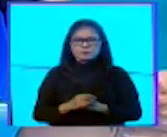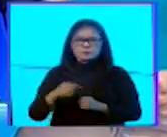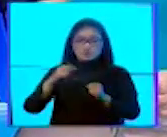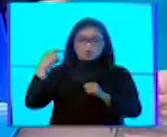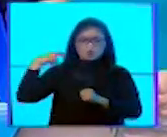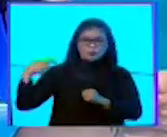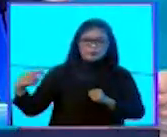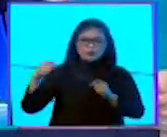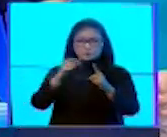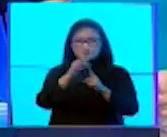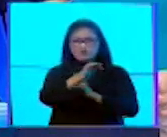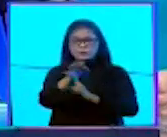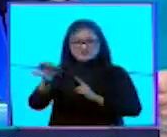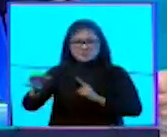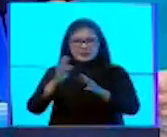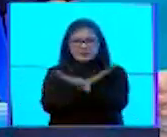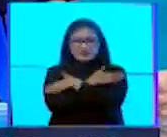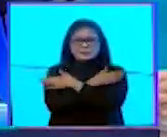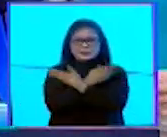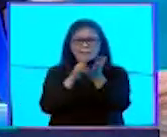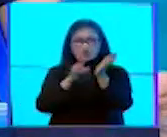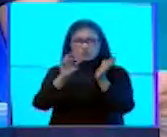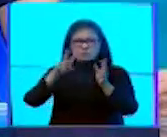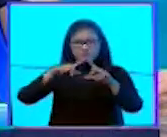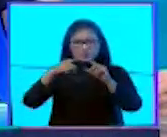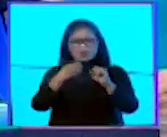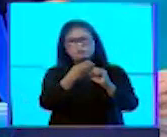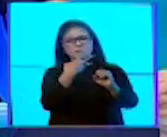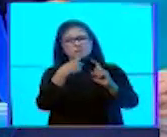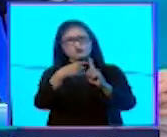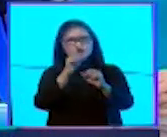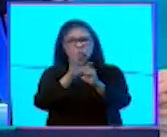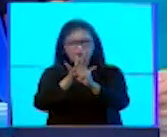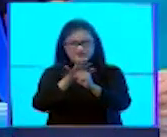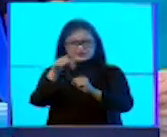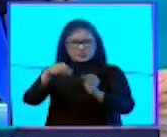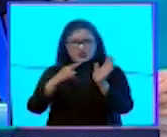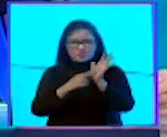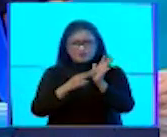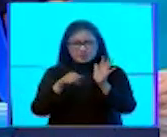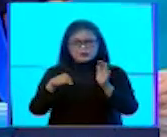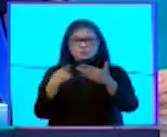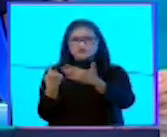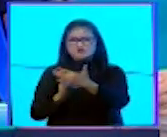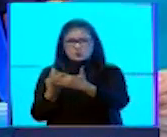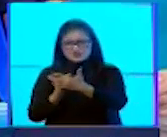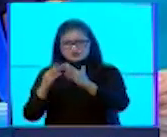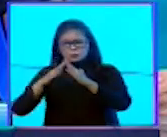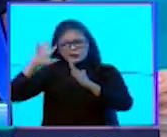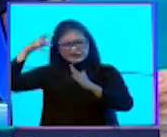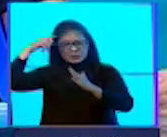Pemirsa, Gubernur Provinsi Aceh Nova Iriansyah terkonfirmasi positif COVID-19. Saat ini Nova sedang melakukan isolasi mandiri di rumah